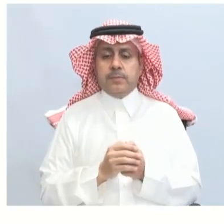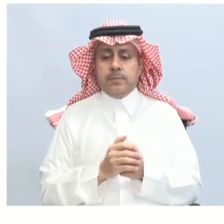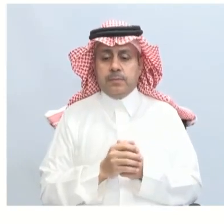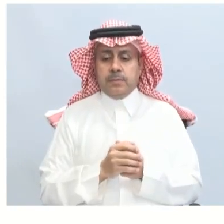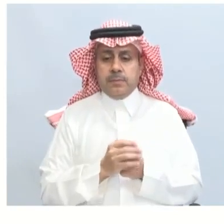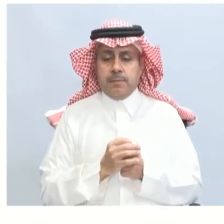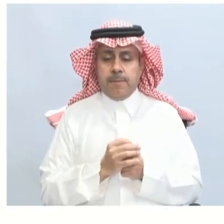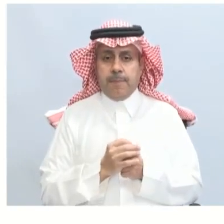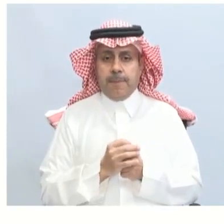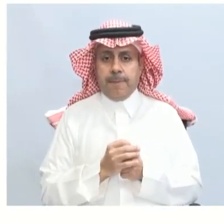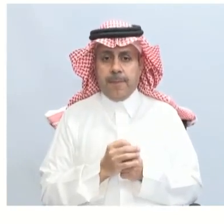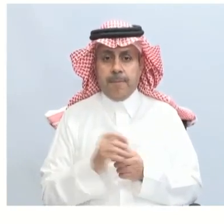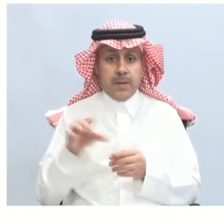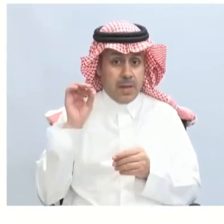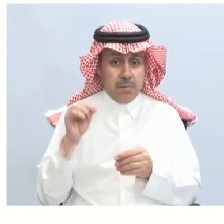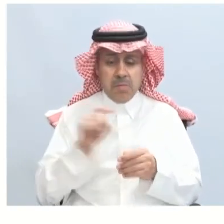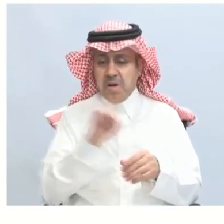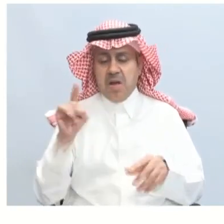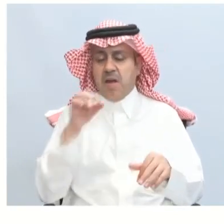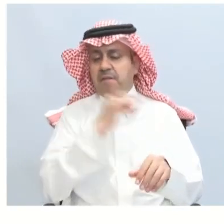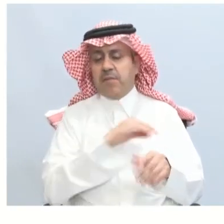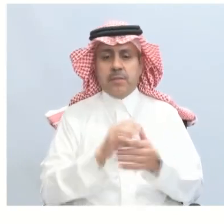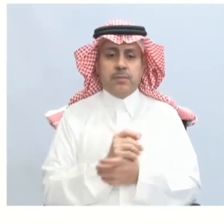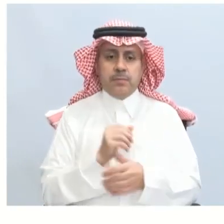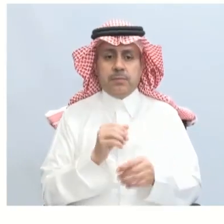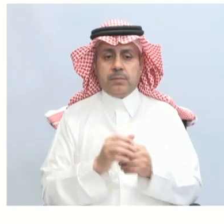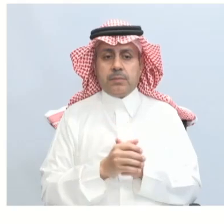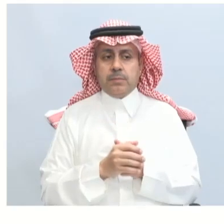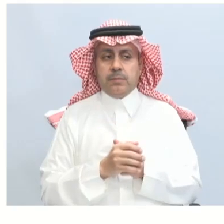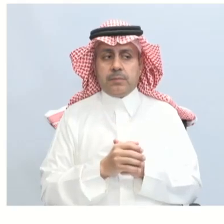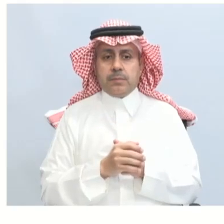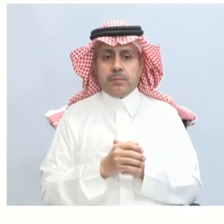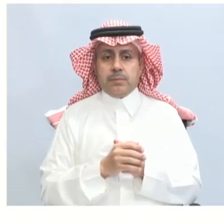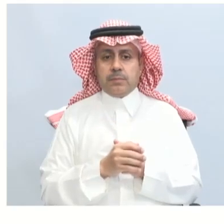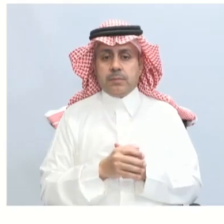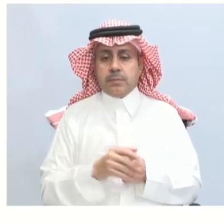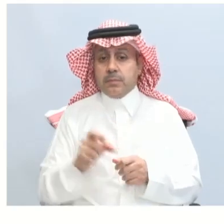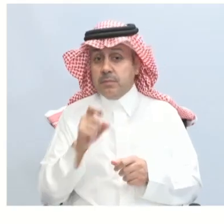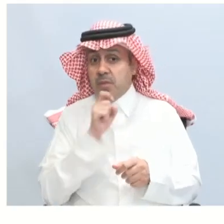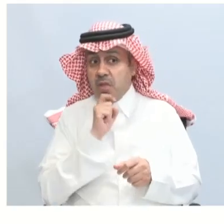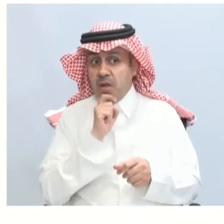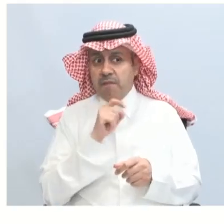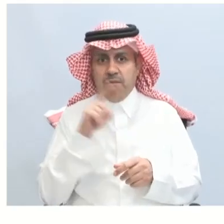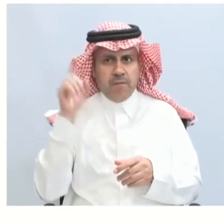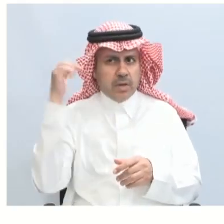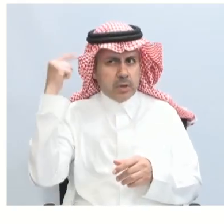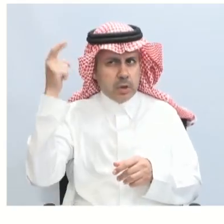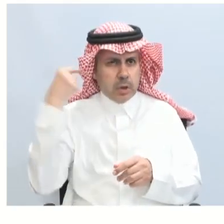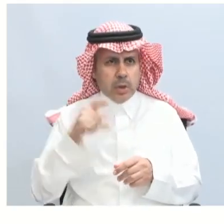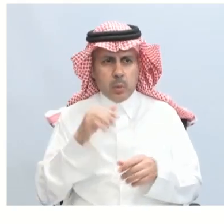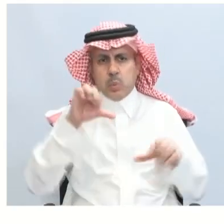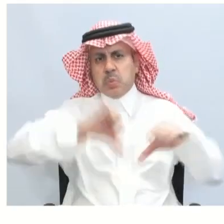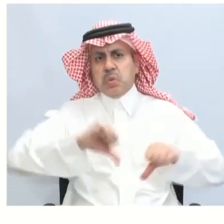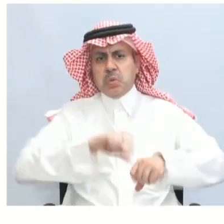من من لا ينفعه ولا يضره لهذا نقول لضعف تقديرهم وسوء اختيارهم فبيت العنكبوت من اضعف